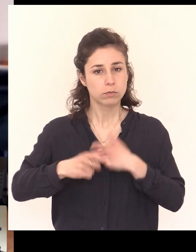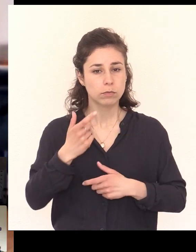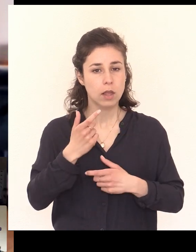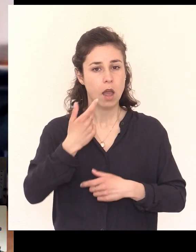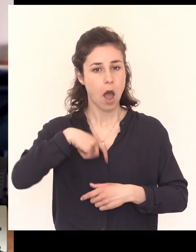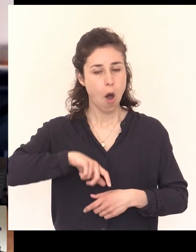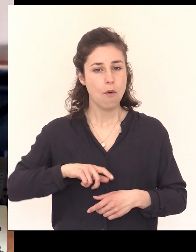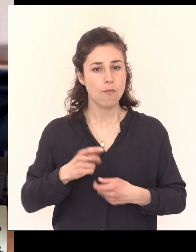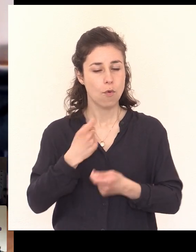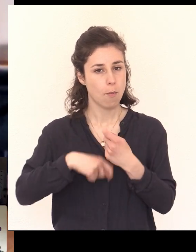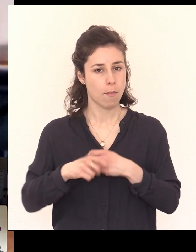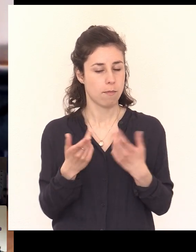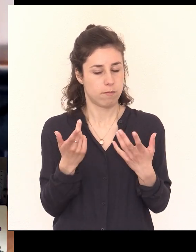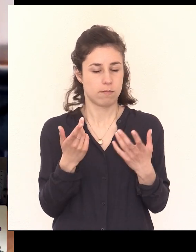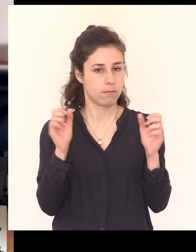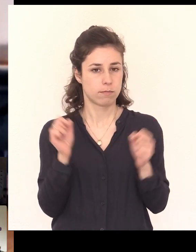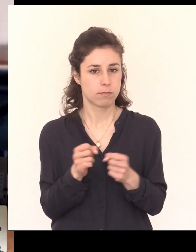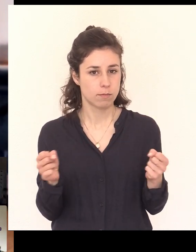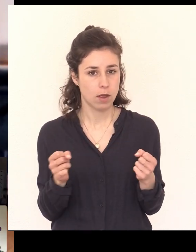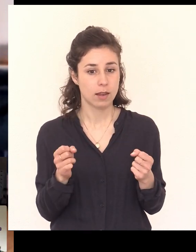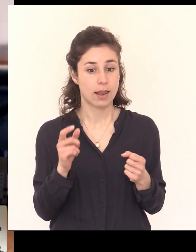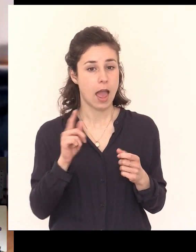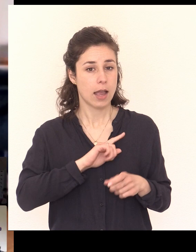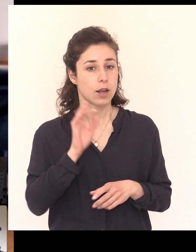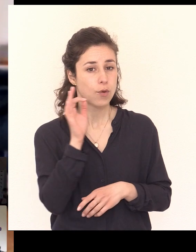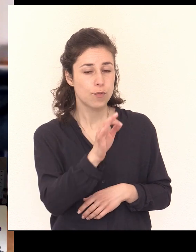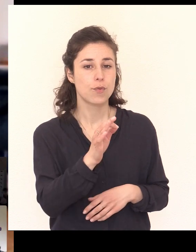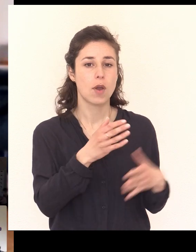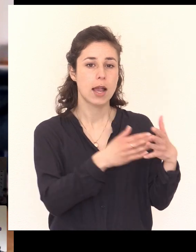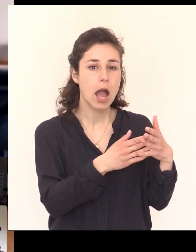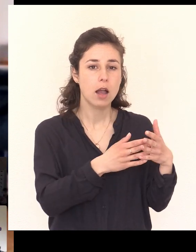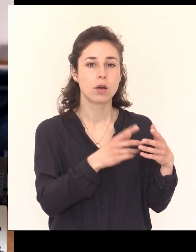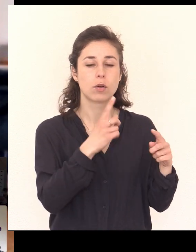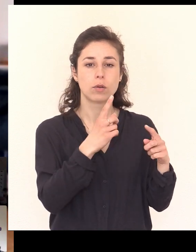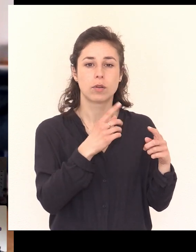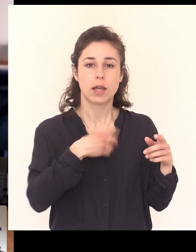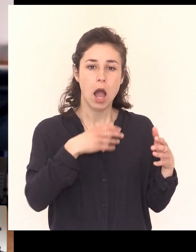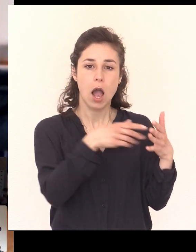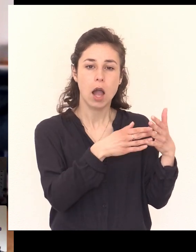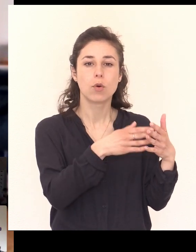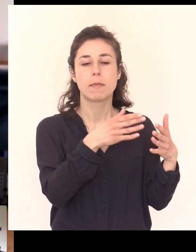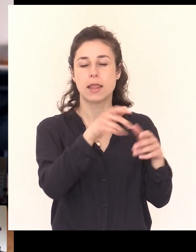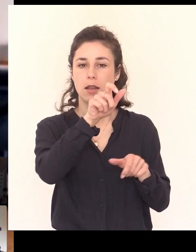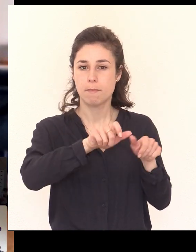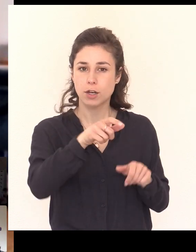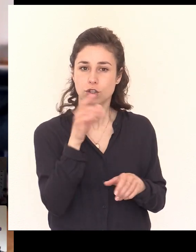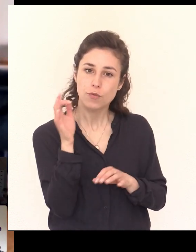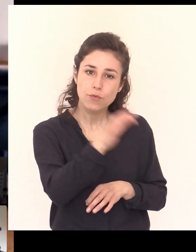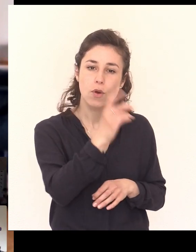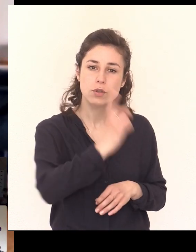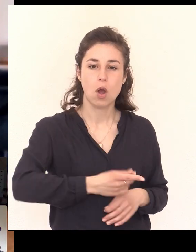und behinderte Menschen ist, unter anderem kann